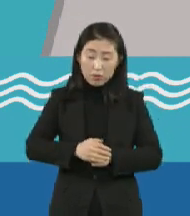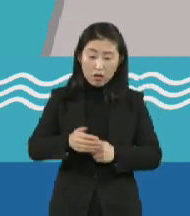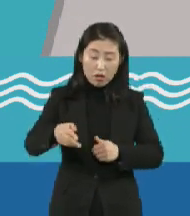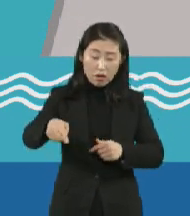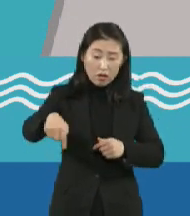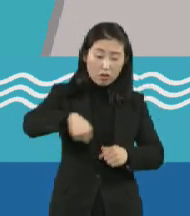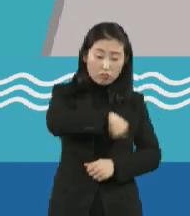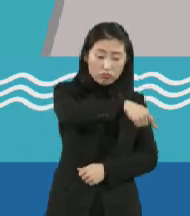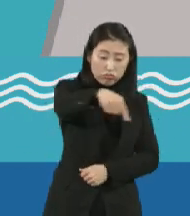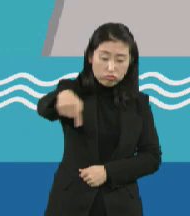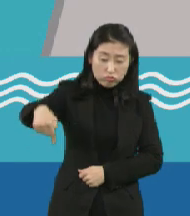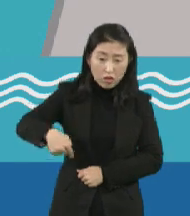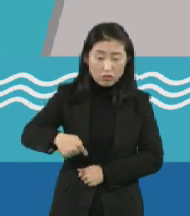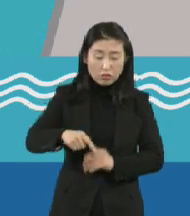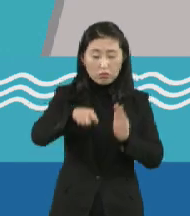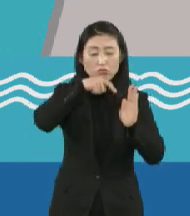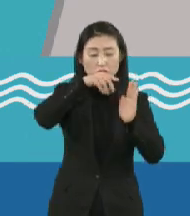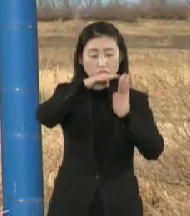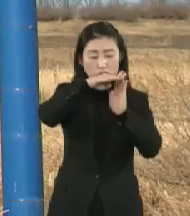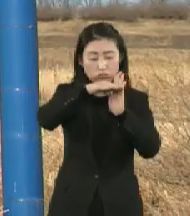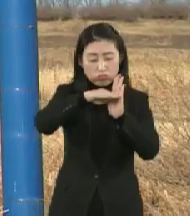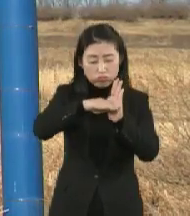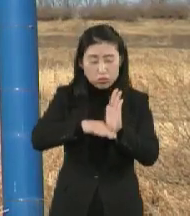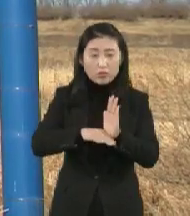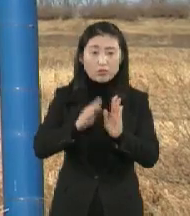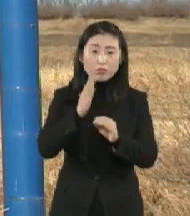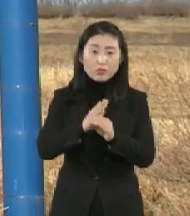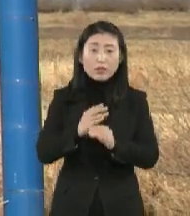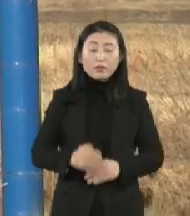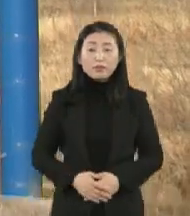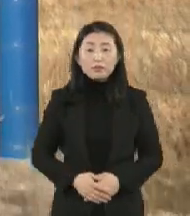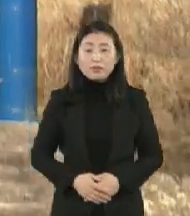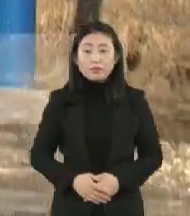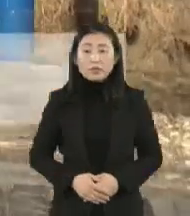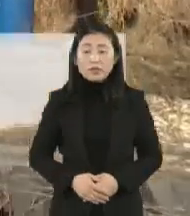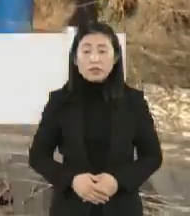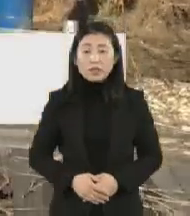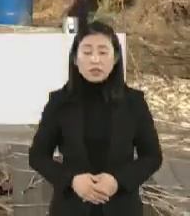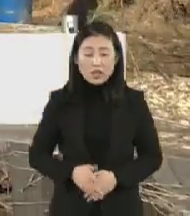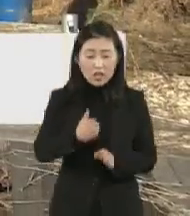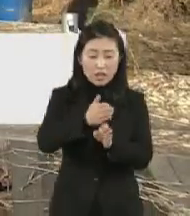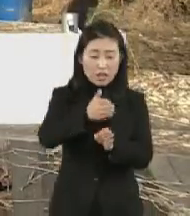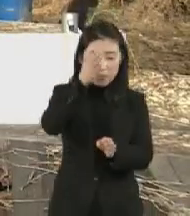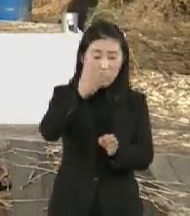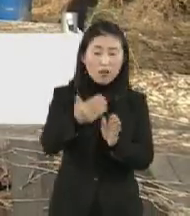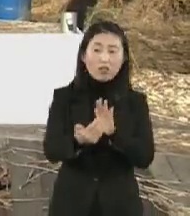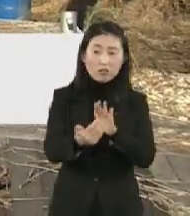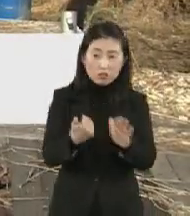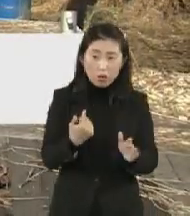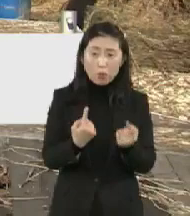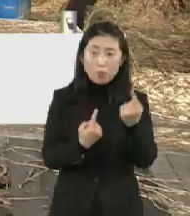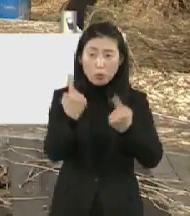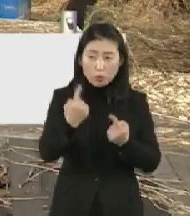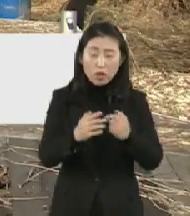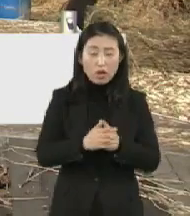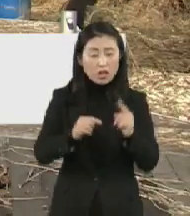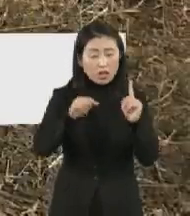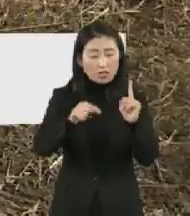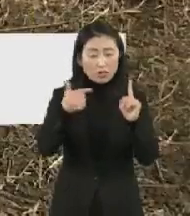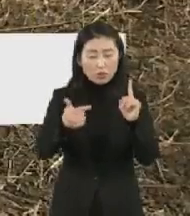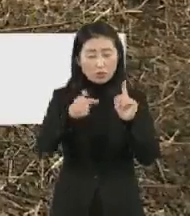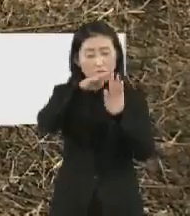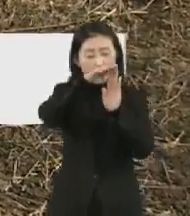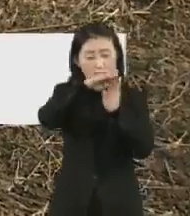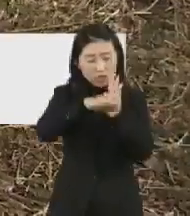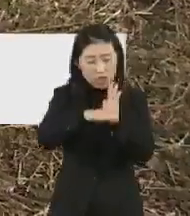5m에서 현재는 2, 3m로 낮아진 상태입니다. 개방 전보다 1.6m 정도 밑으로 내려간 걸로 알고